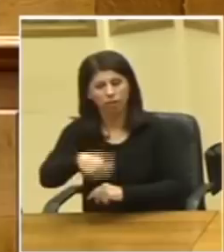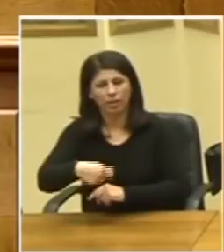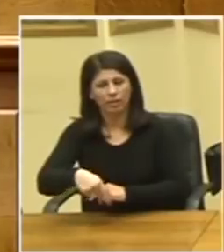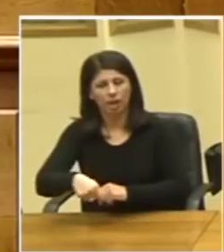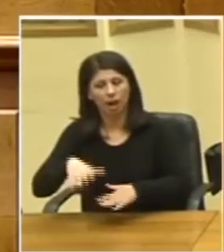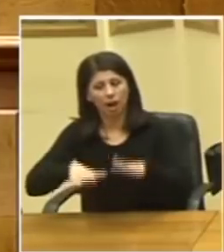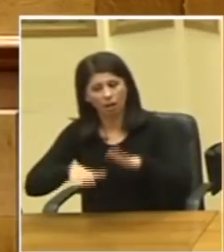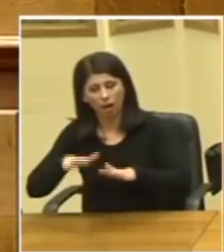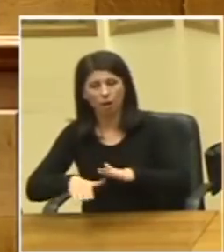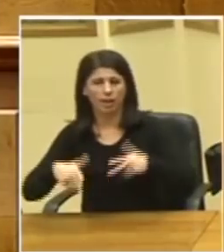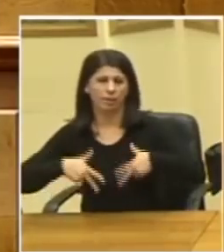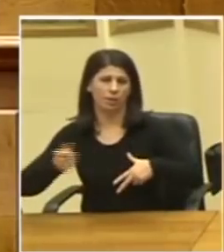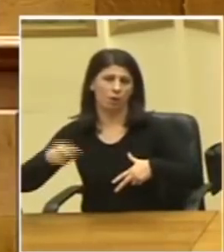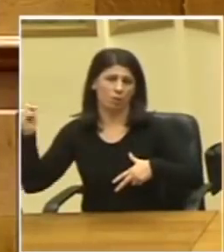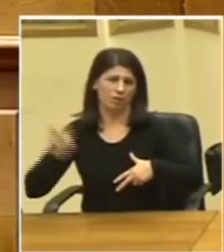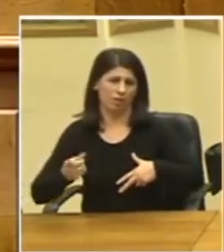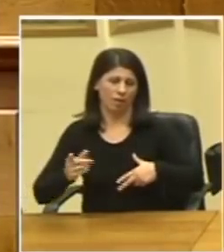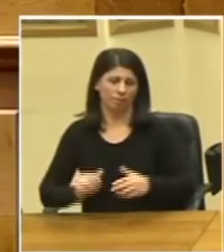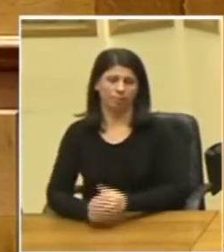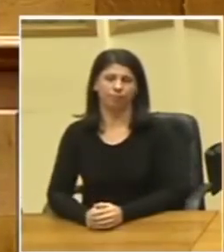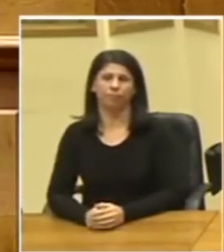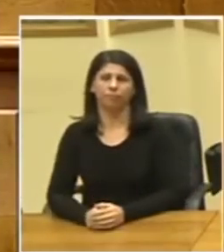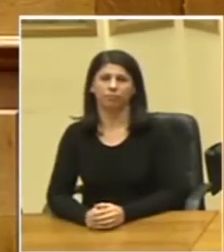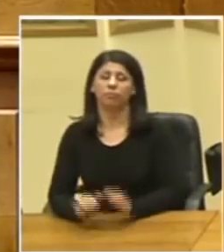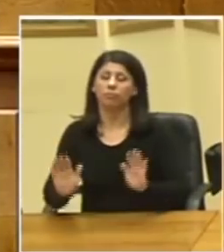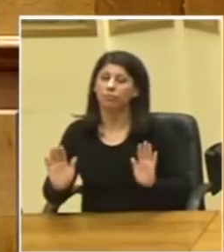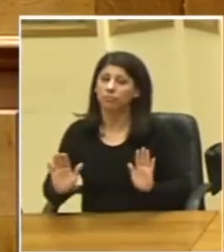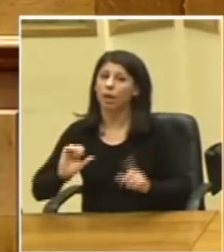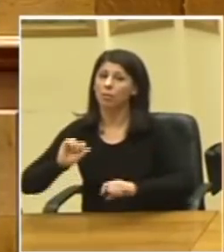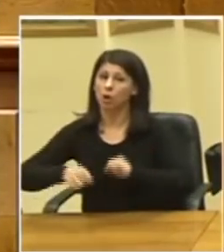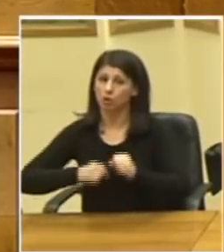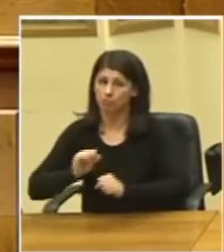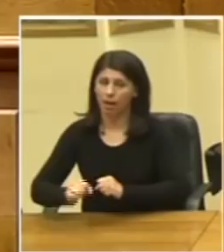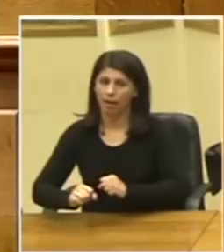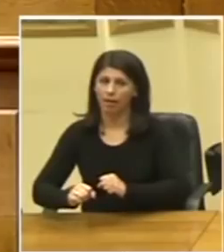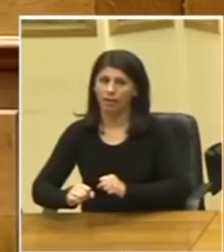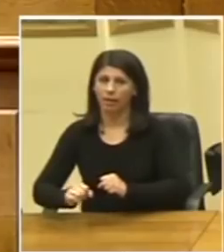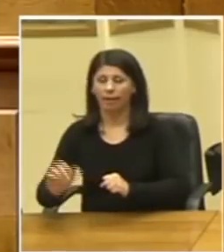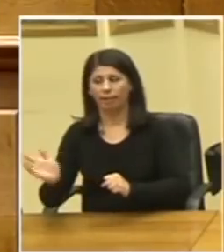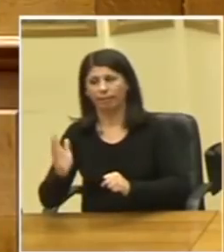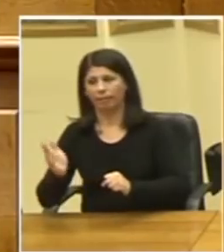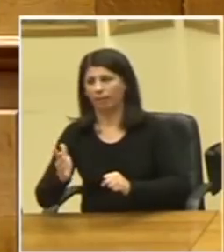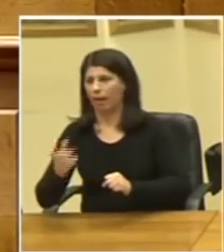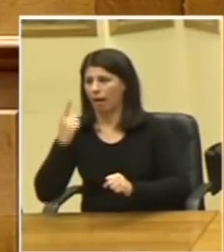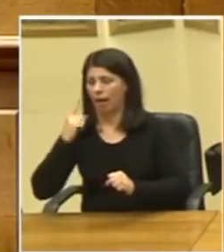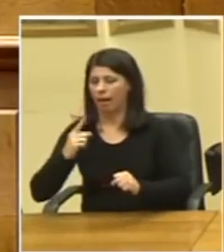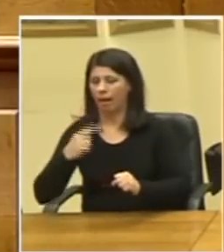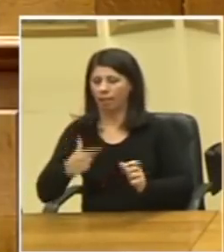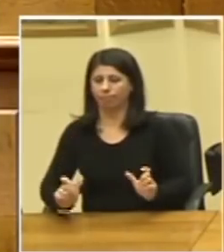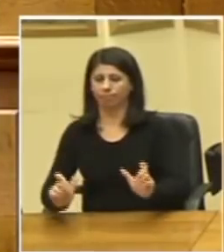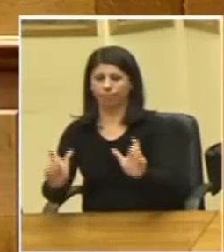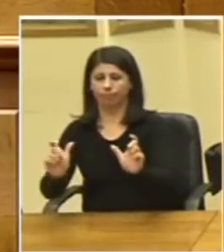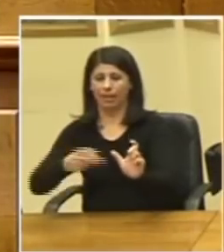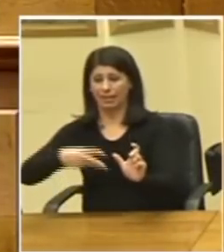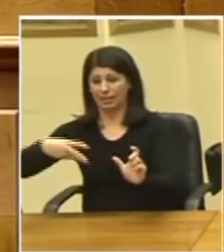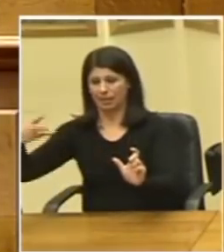κυβερνητική πλειοψηφία. Παρά την προσπάθεια να υψωθούν δήθεν συνικά τείχη ανάμεσα σε ΣΥΡΙΖΑ